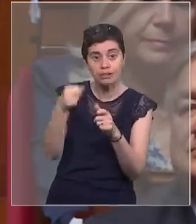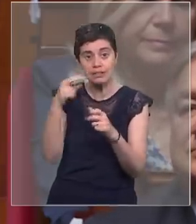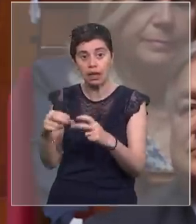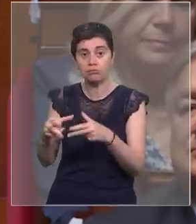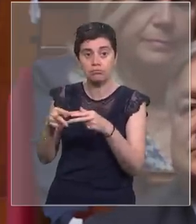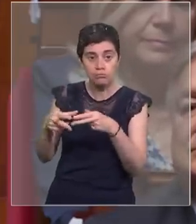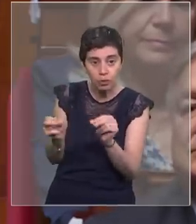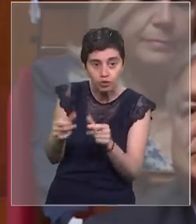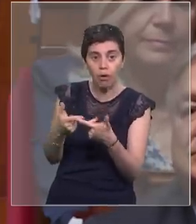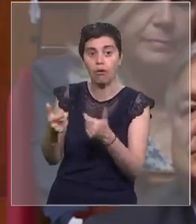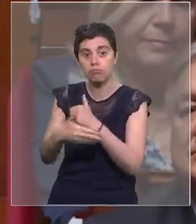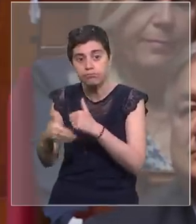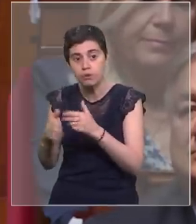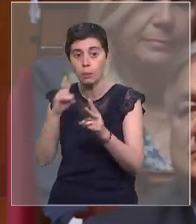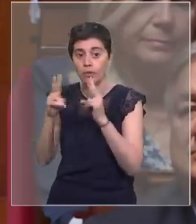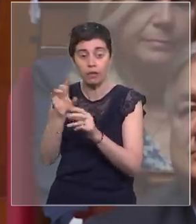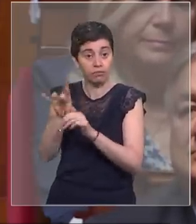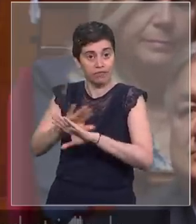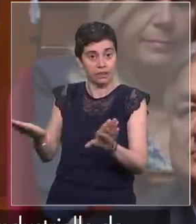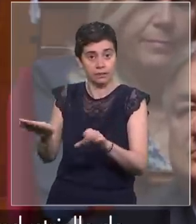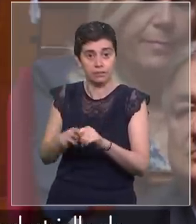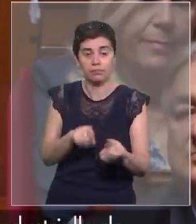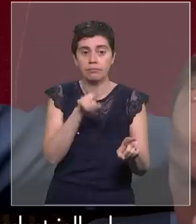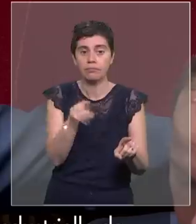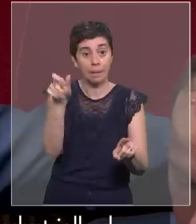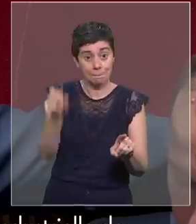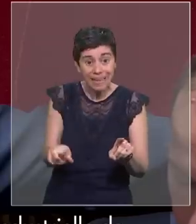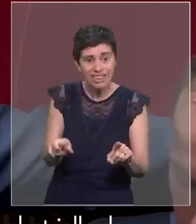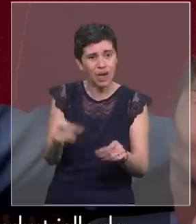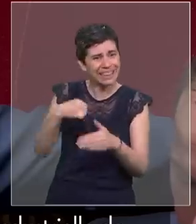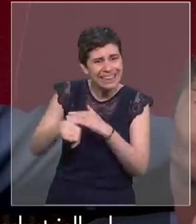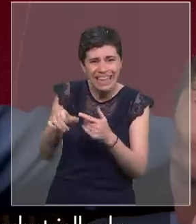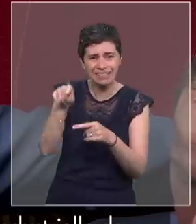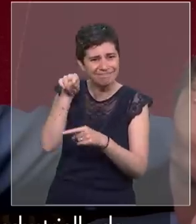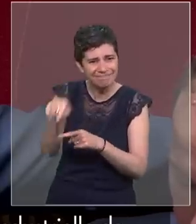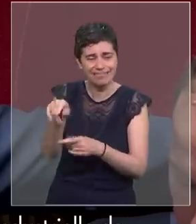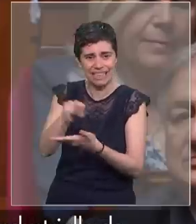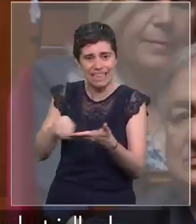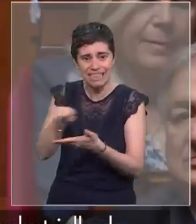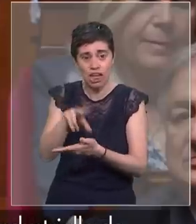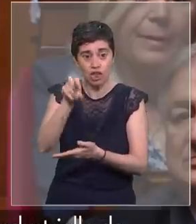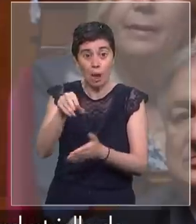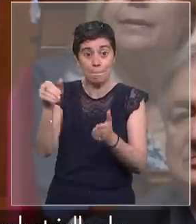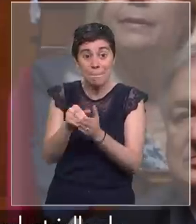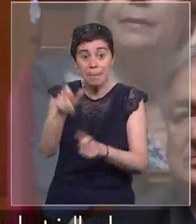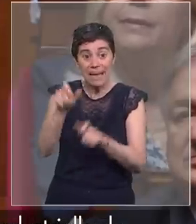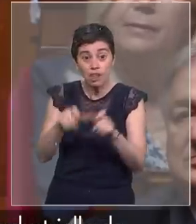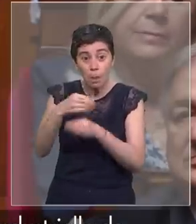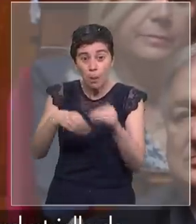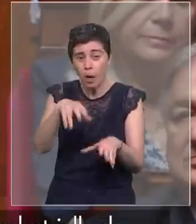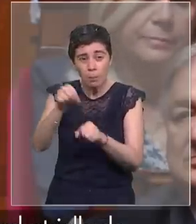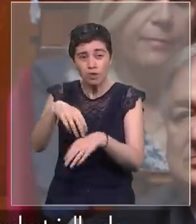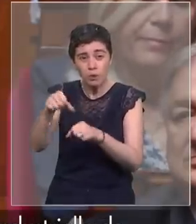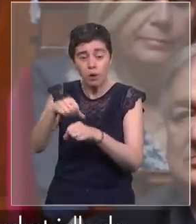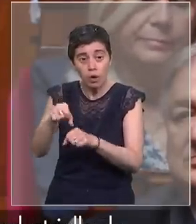en Bretagne. Louis Le Duf, voici un enfant du pays qui emploie 30 000 personnes dans le monde, qui fait le